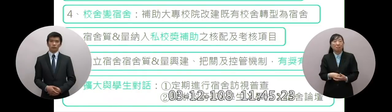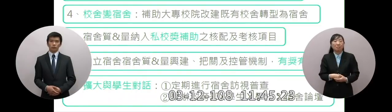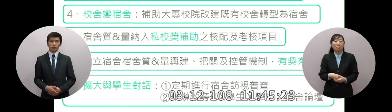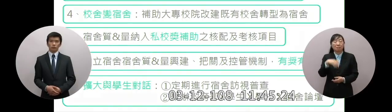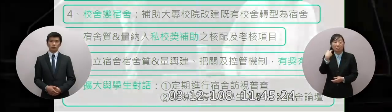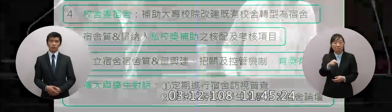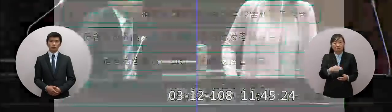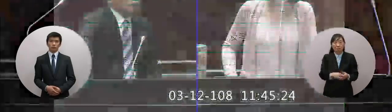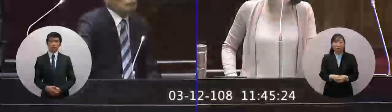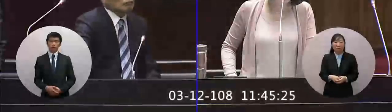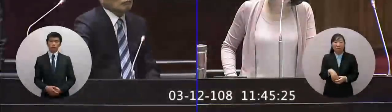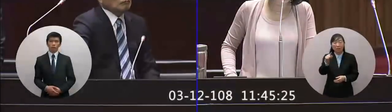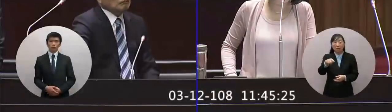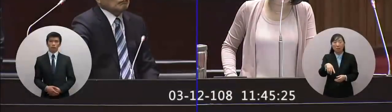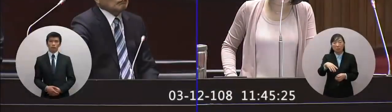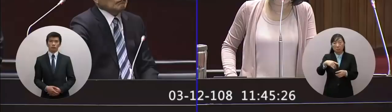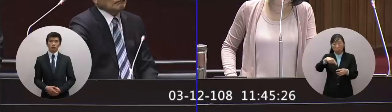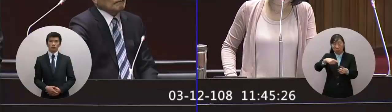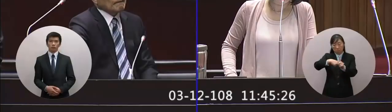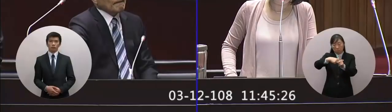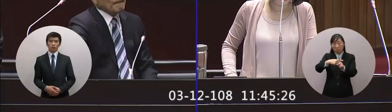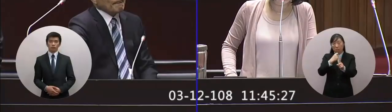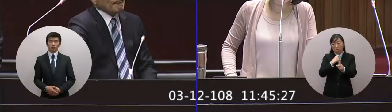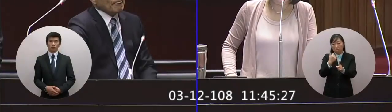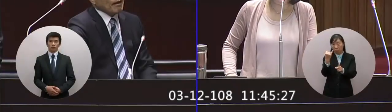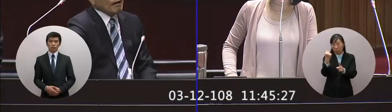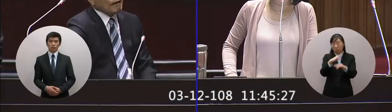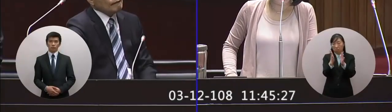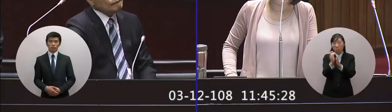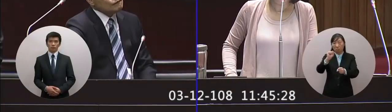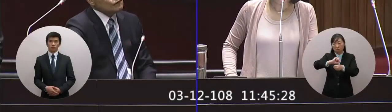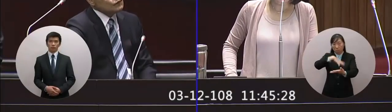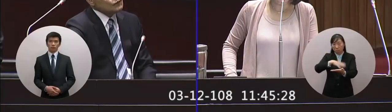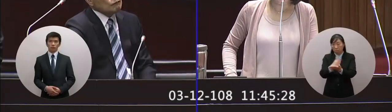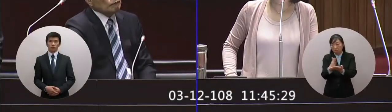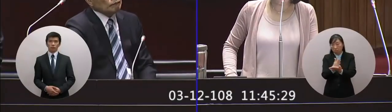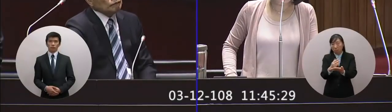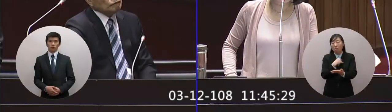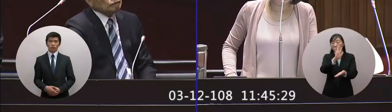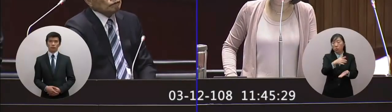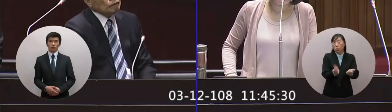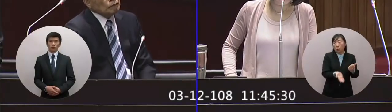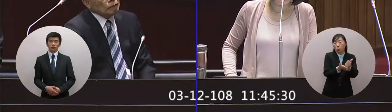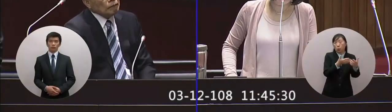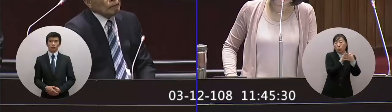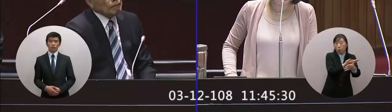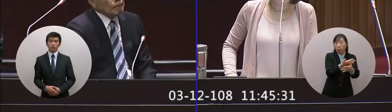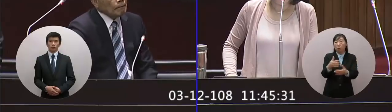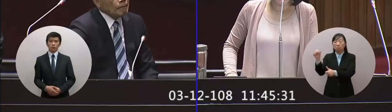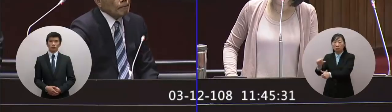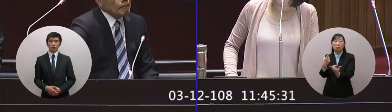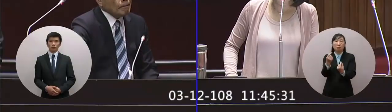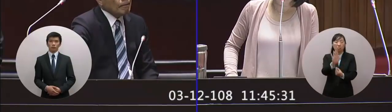有要把指与量纳入评比，有奖有罚，当然学生为本